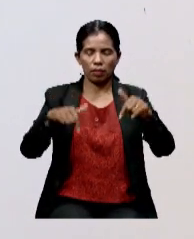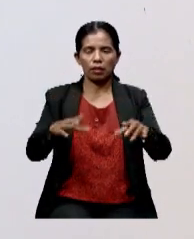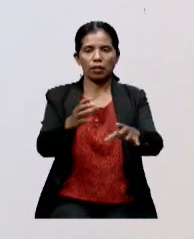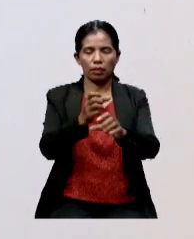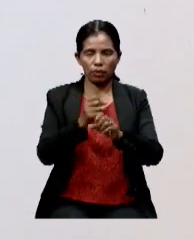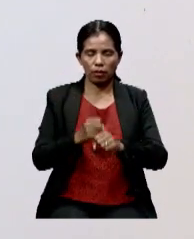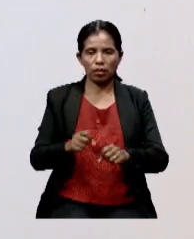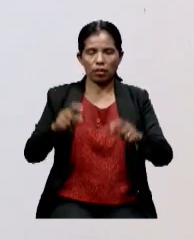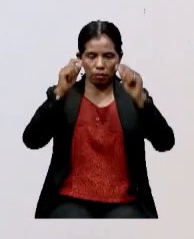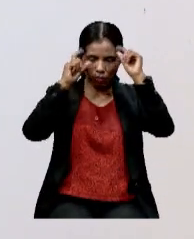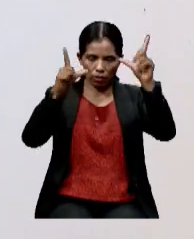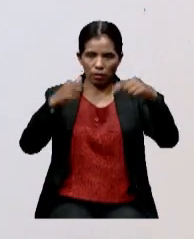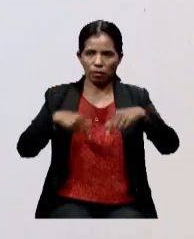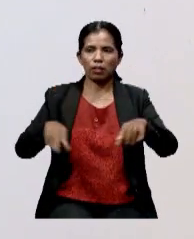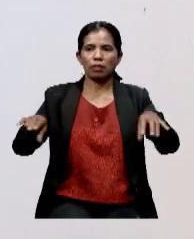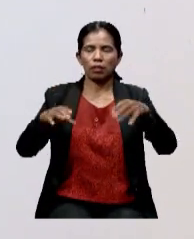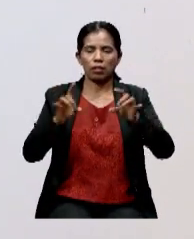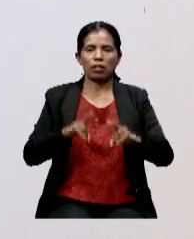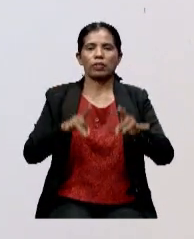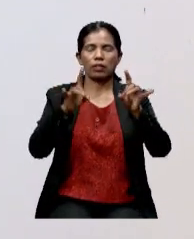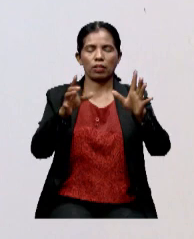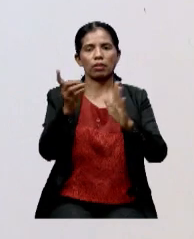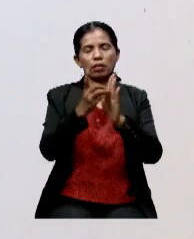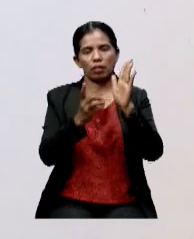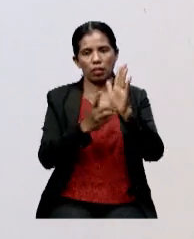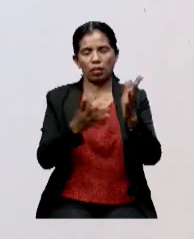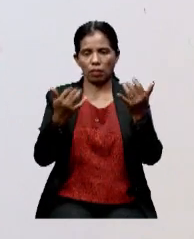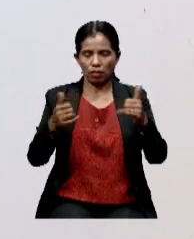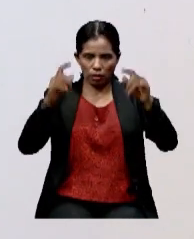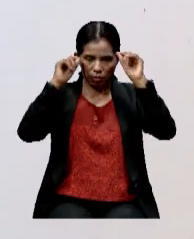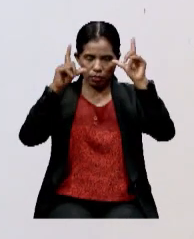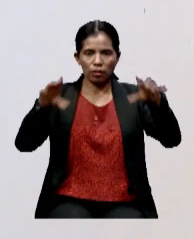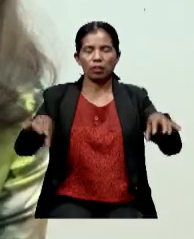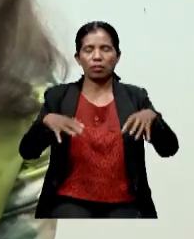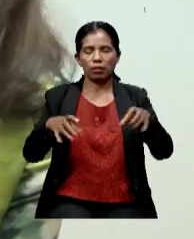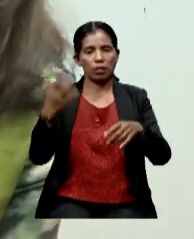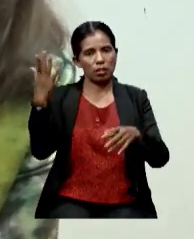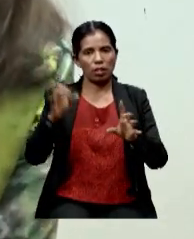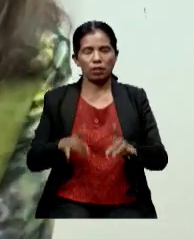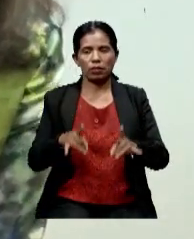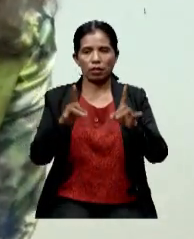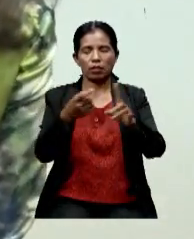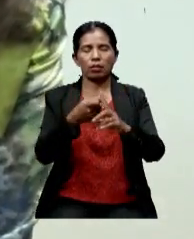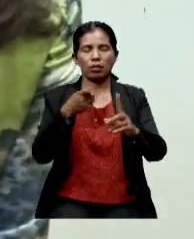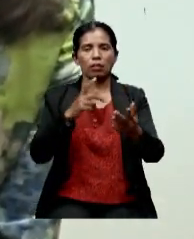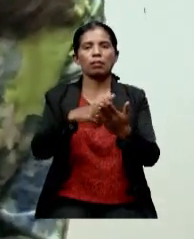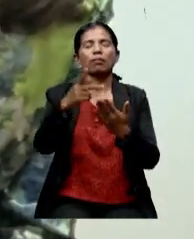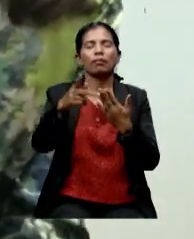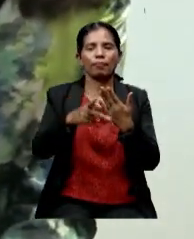Timoruan sira balu atu servisu iha Australia. Tuir dadus nebe iha dadaung ne Timoruan nebe servisu iha Australia lihusi